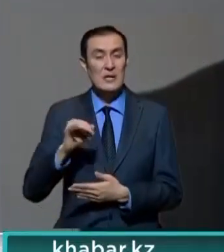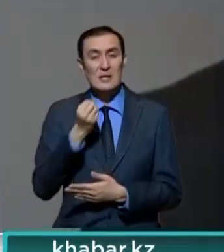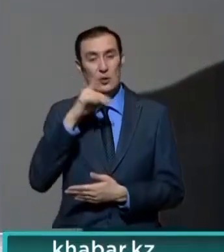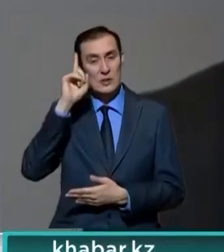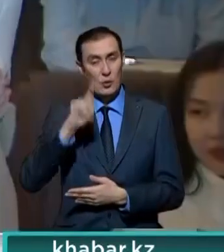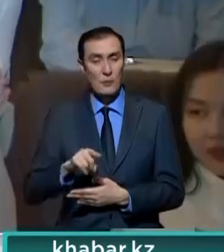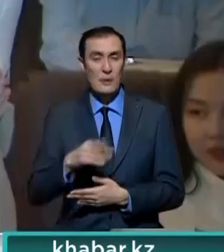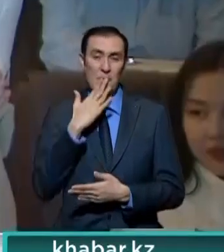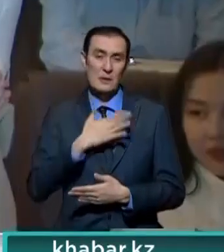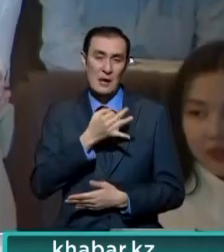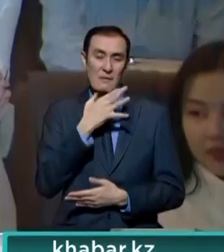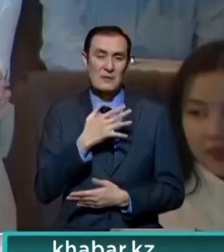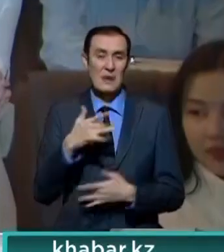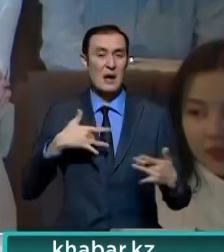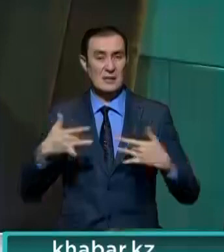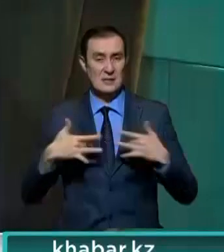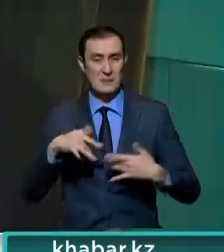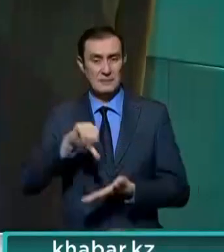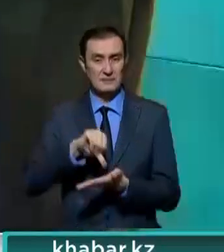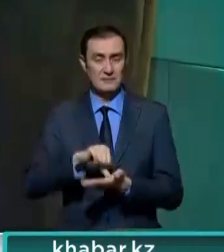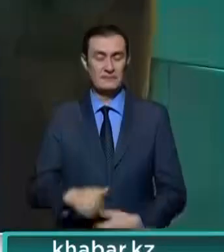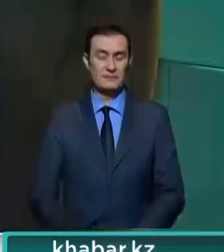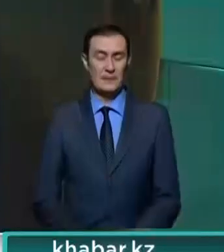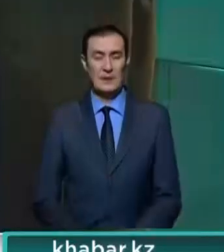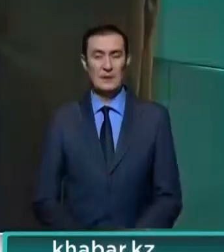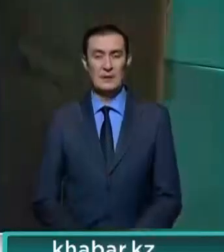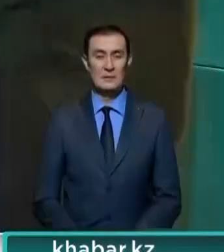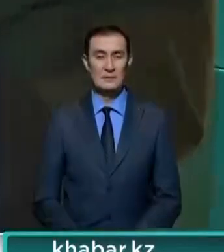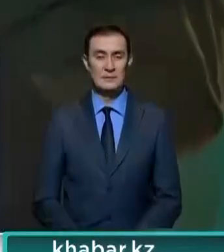знакомыми и полюбившимися персонажами.